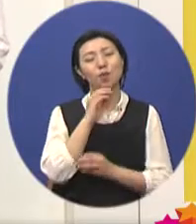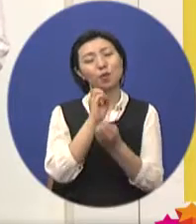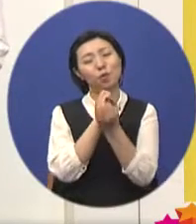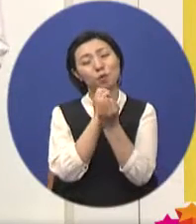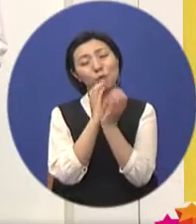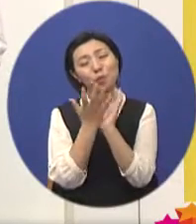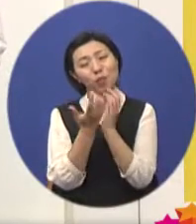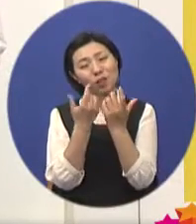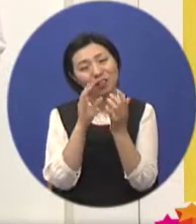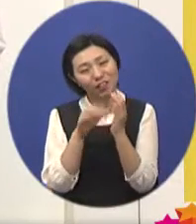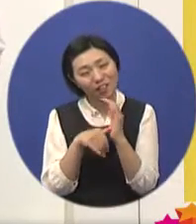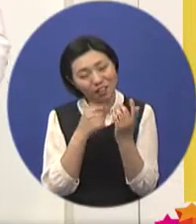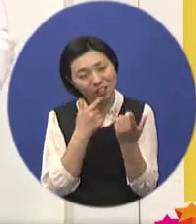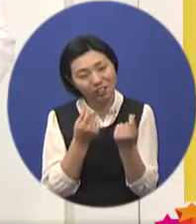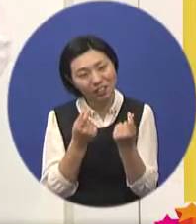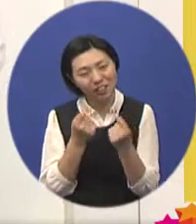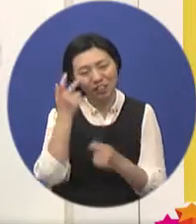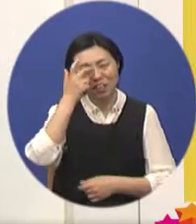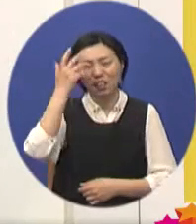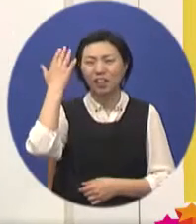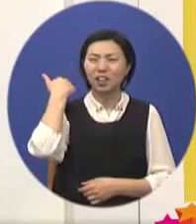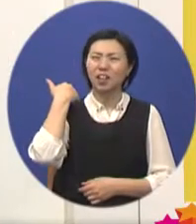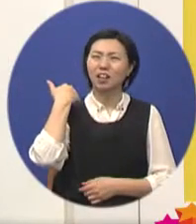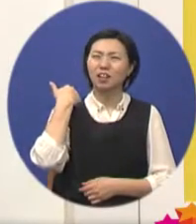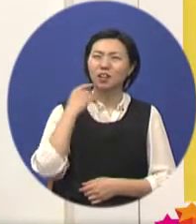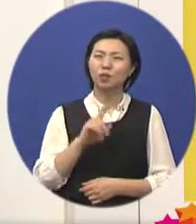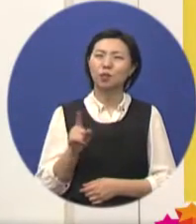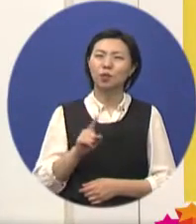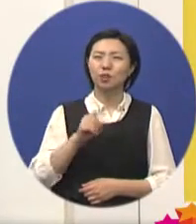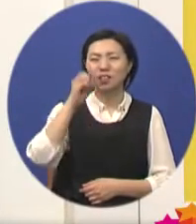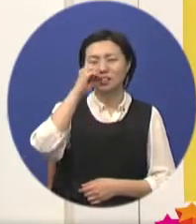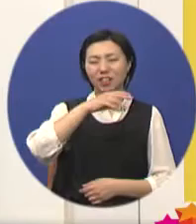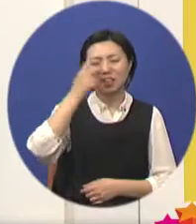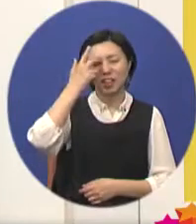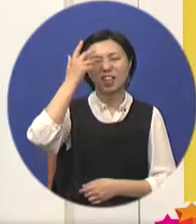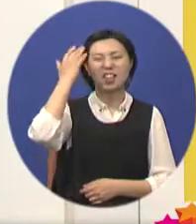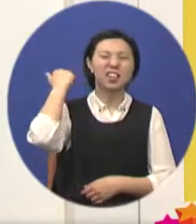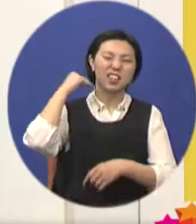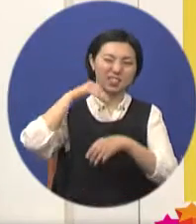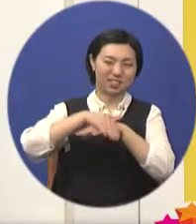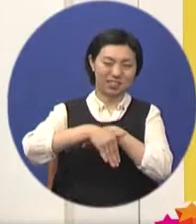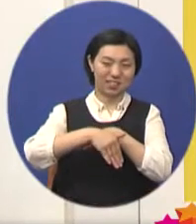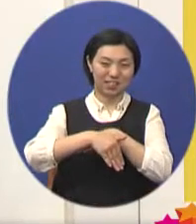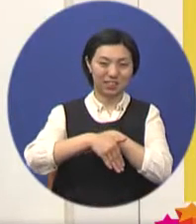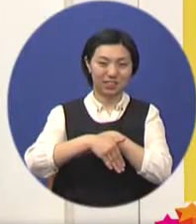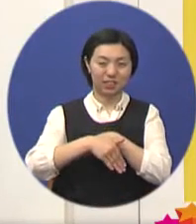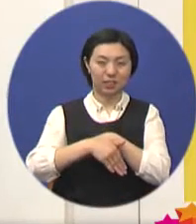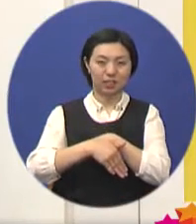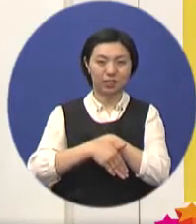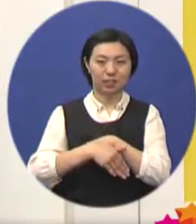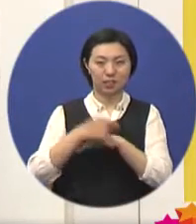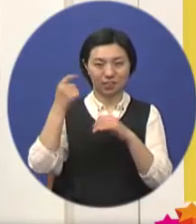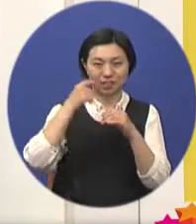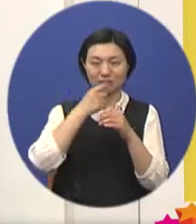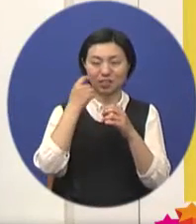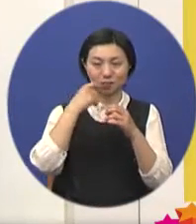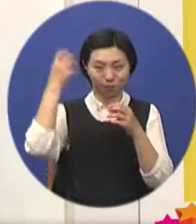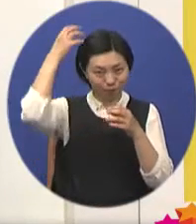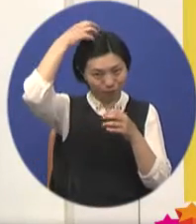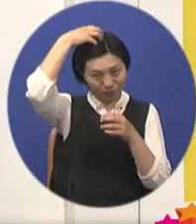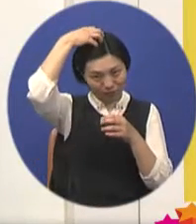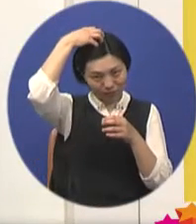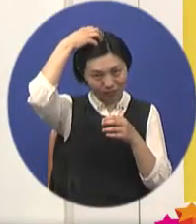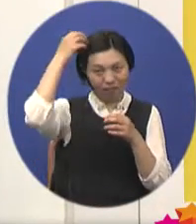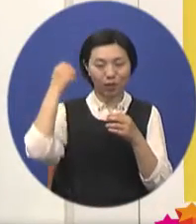좀 하죠. 아, 뭐 그때 얘기해요. 그때는 전부 그냥 구식이었지요. 구식 네. 좋죠. 속돌이 쓰고